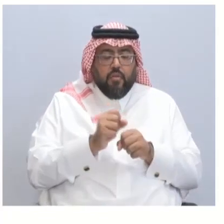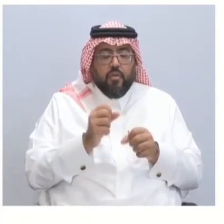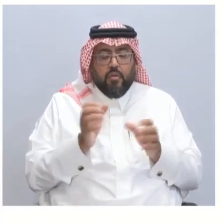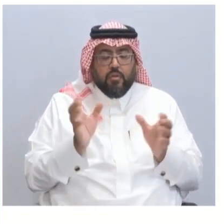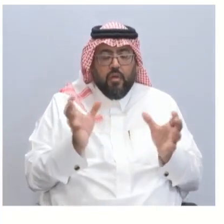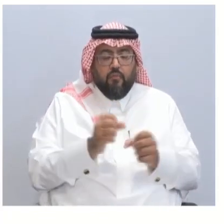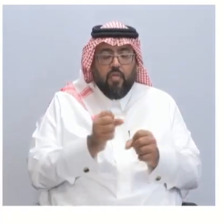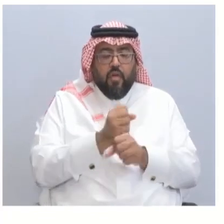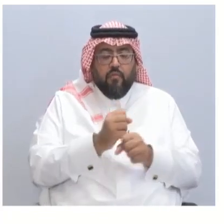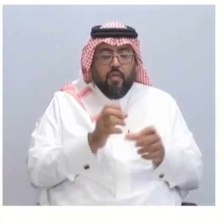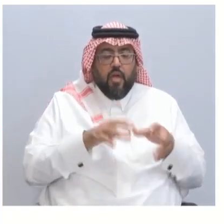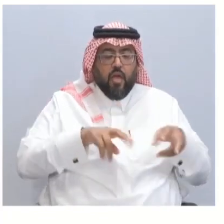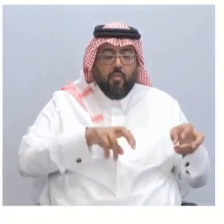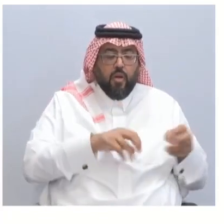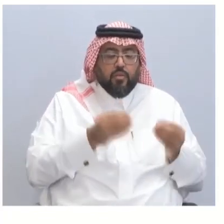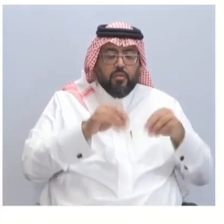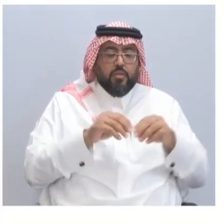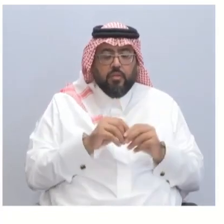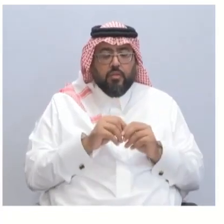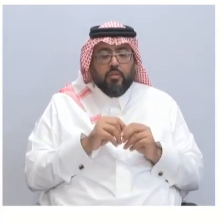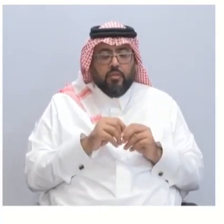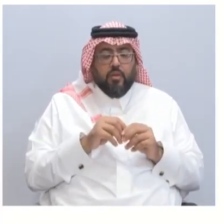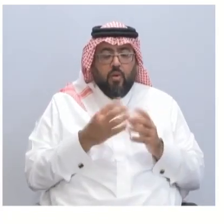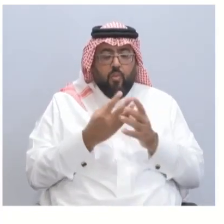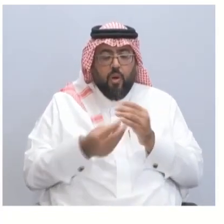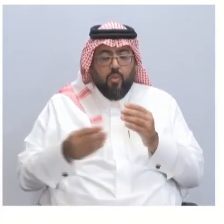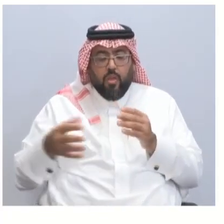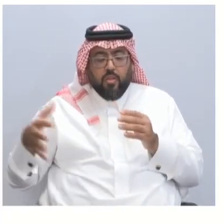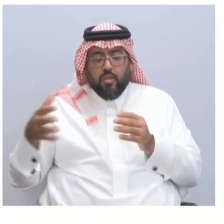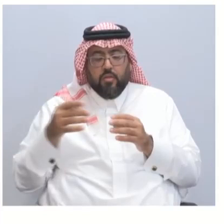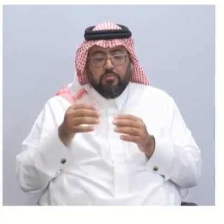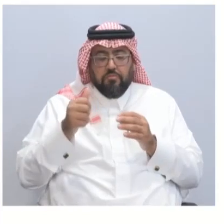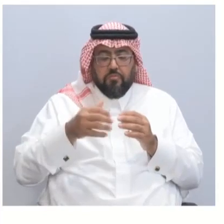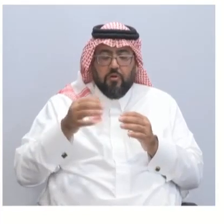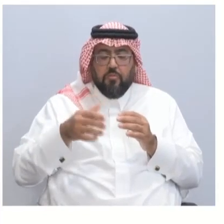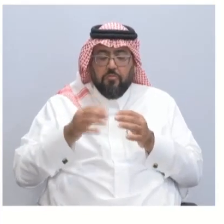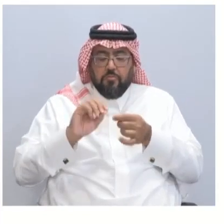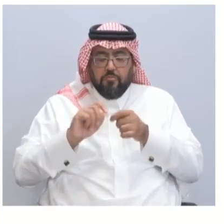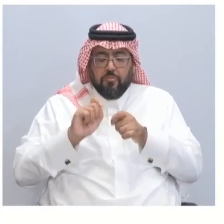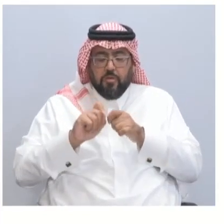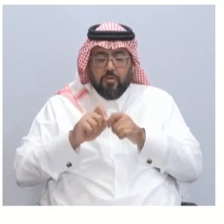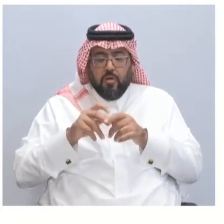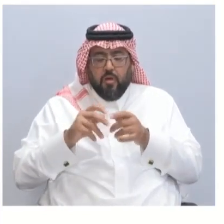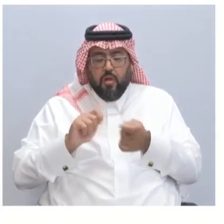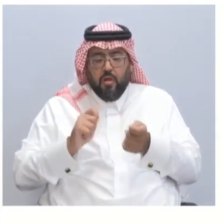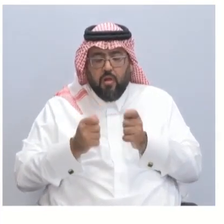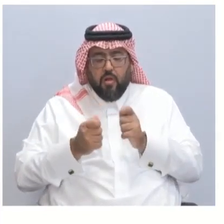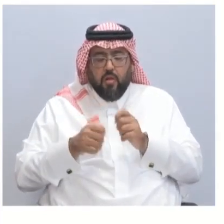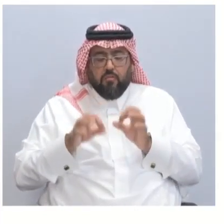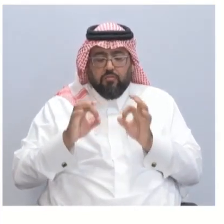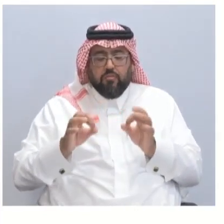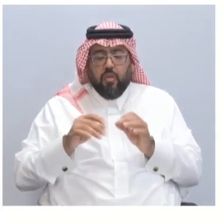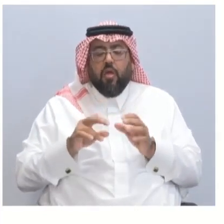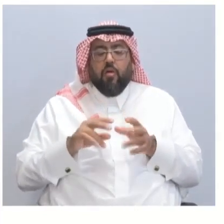اهم الخطوات تحسين السلالات تحسين السلالات هذه